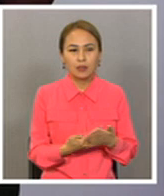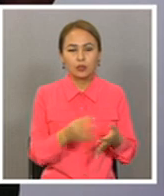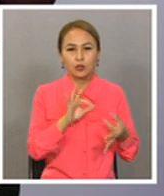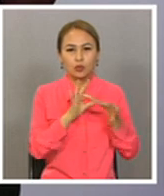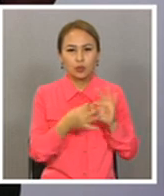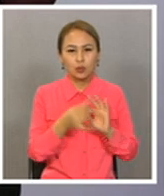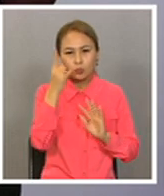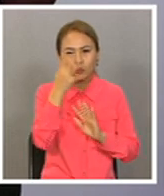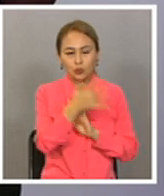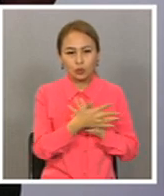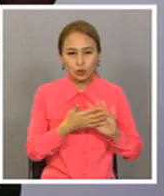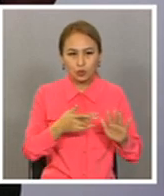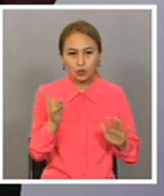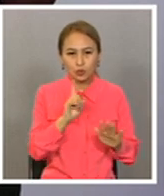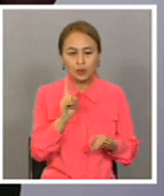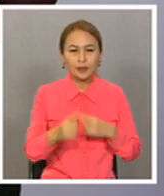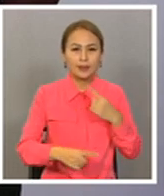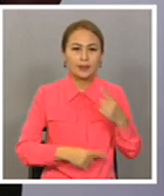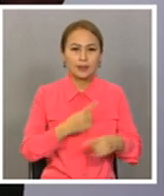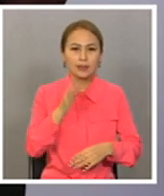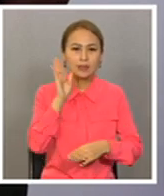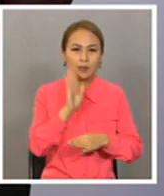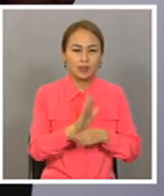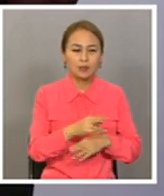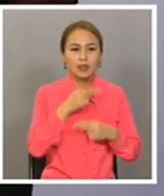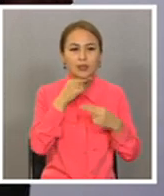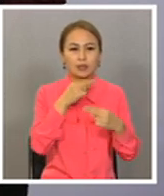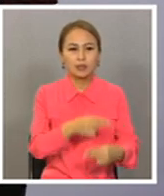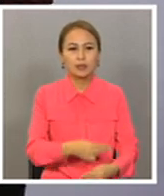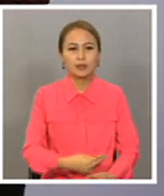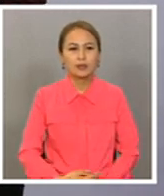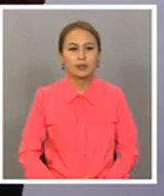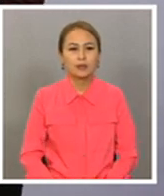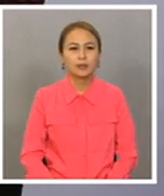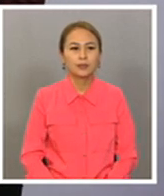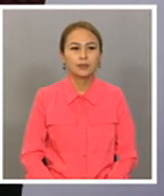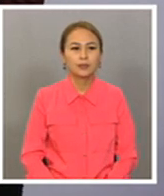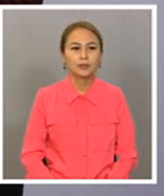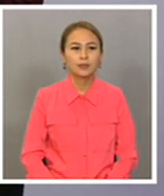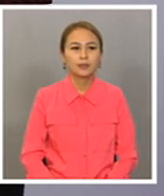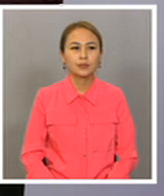үшін келесі тапсырмаға зер салыңыздар.